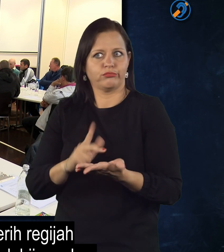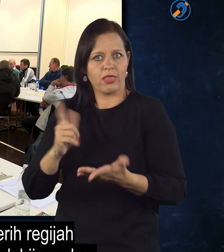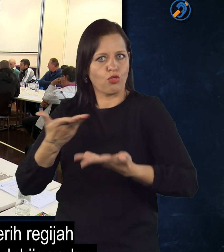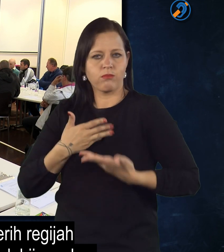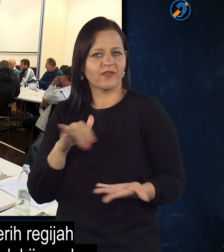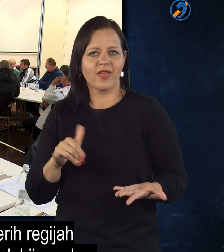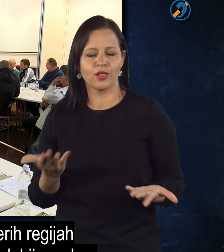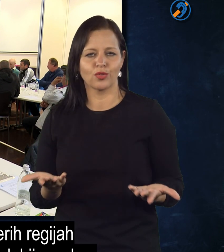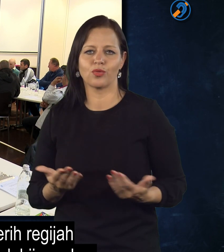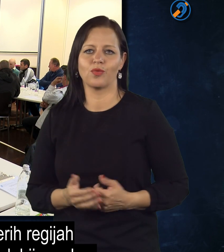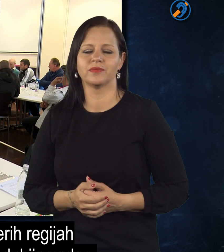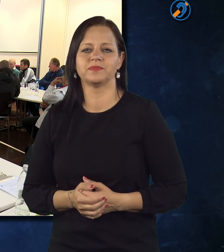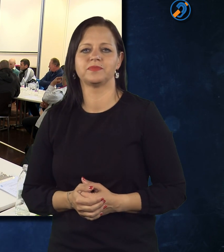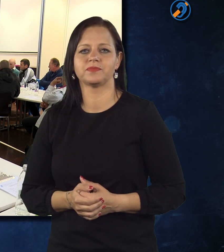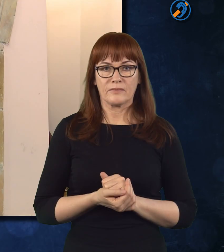vedno.